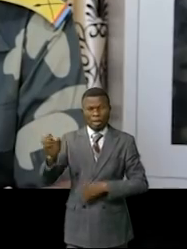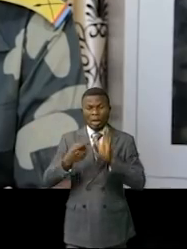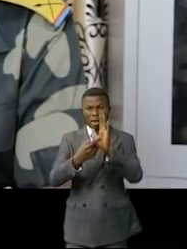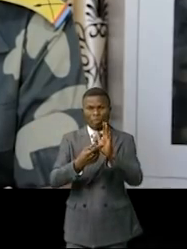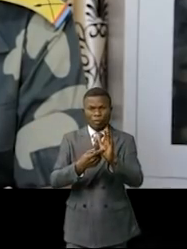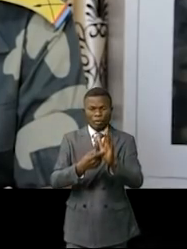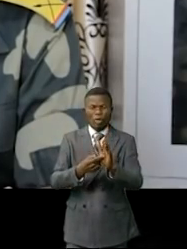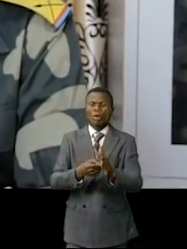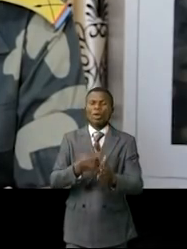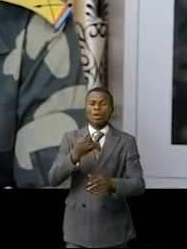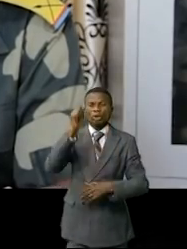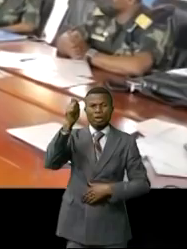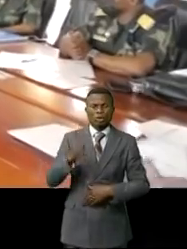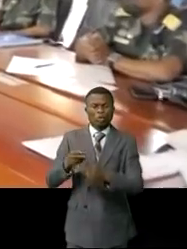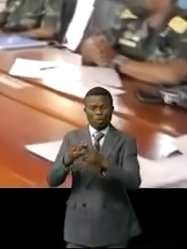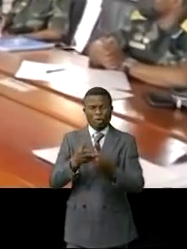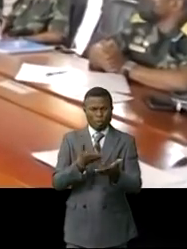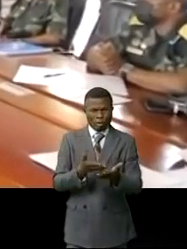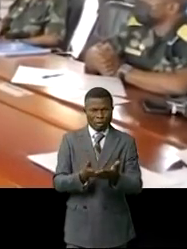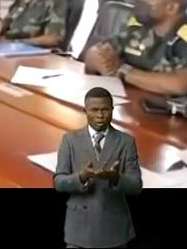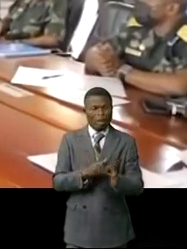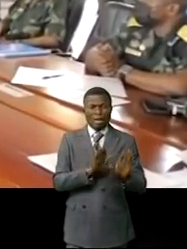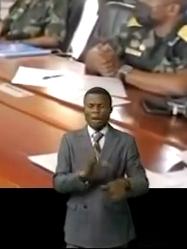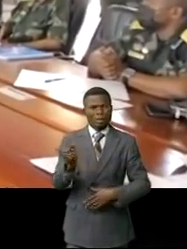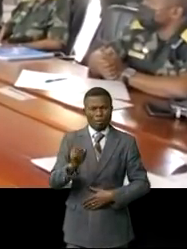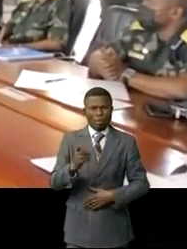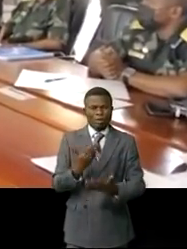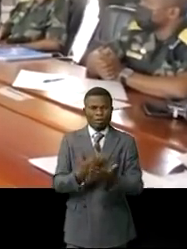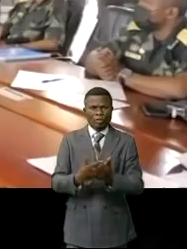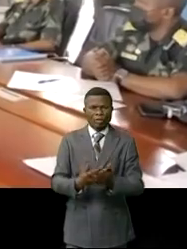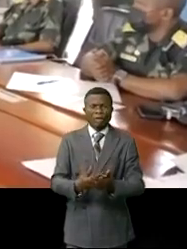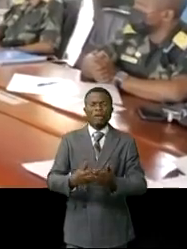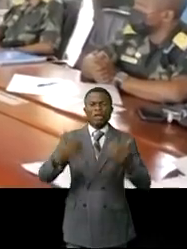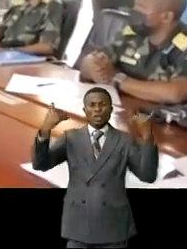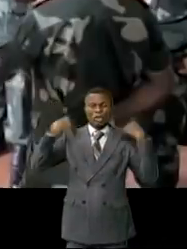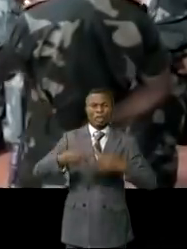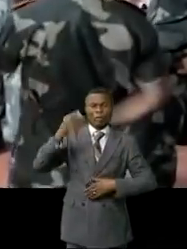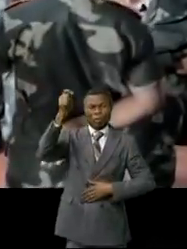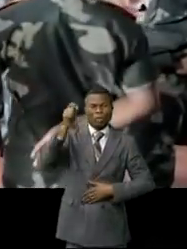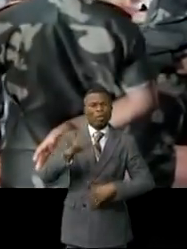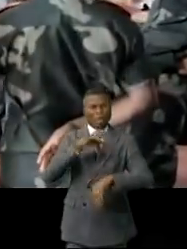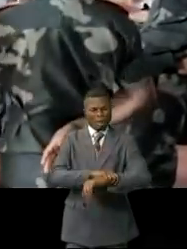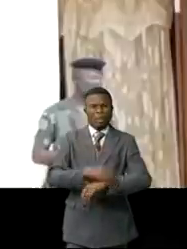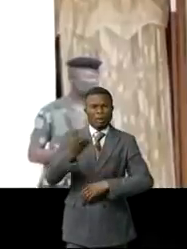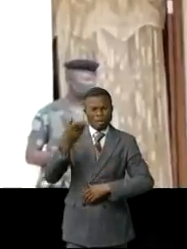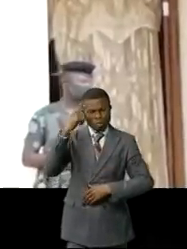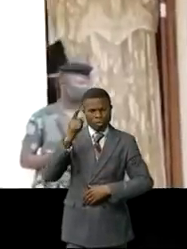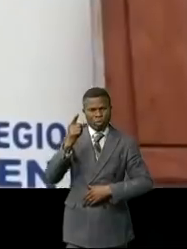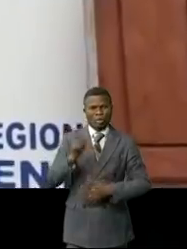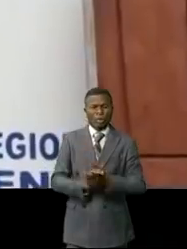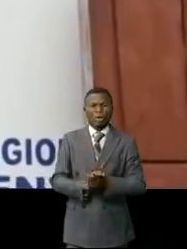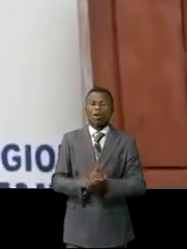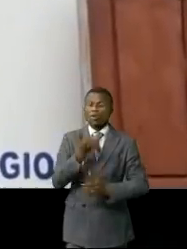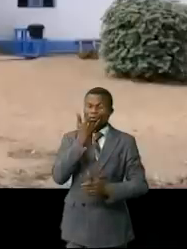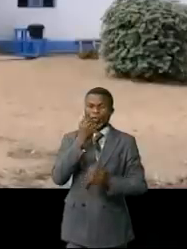forces de défense et de sécurité. Sans attendre, des hauts gradés de l'armée sont mis aux arrêts pour répondre de leurs